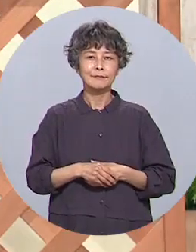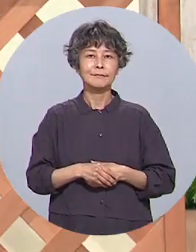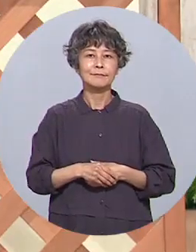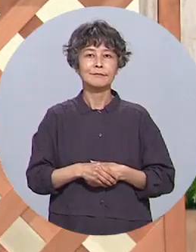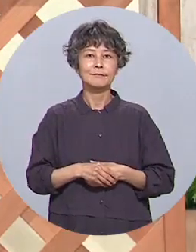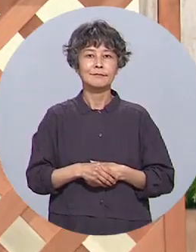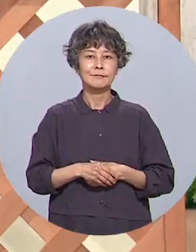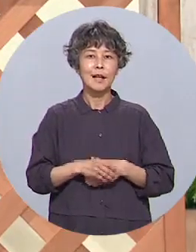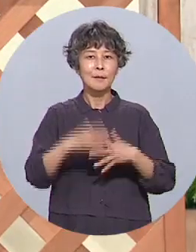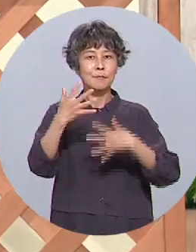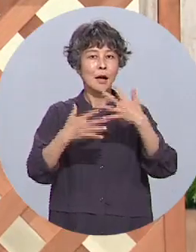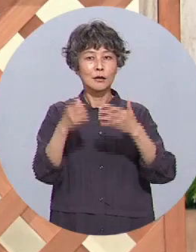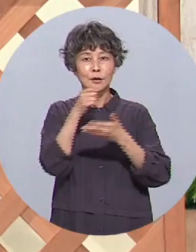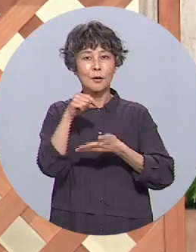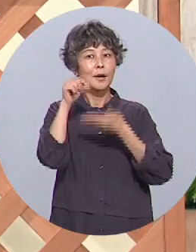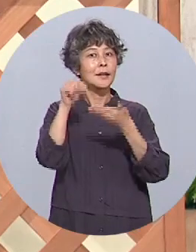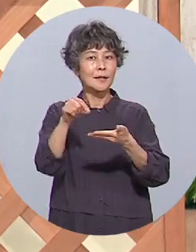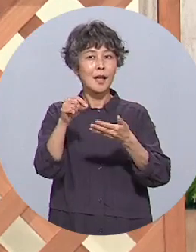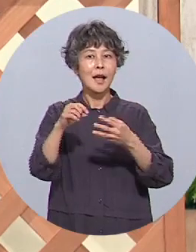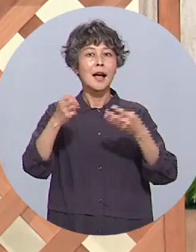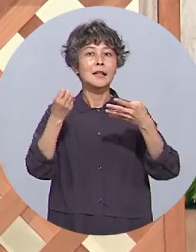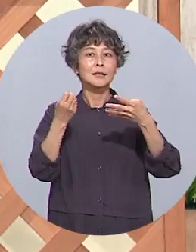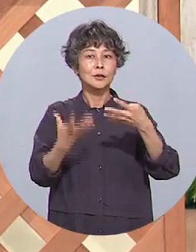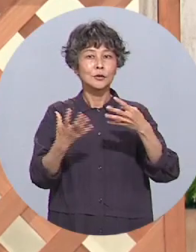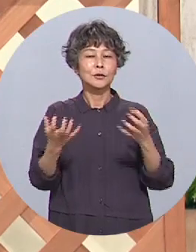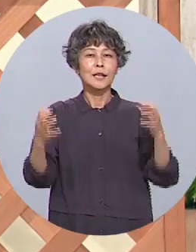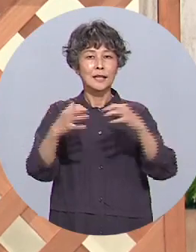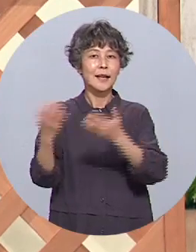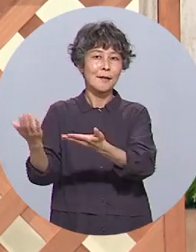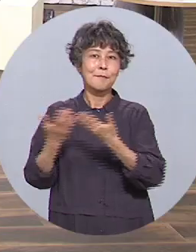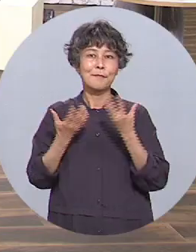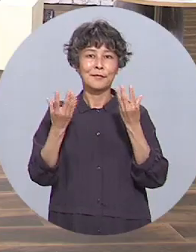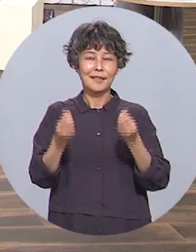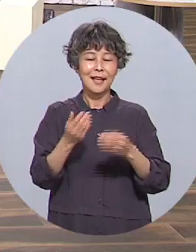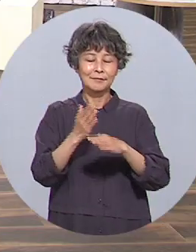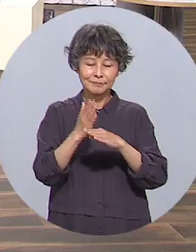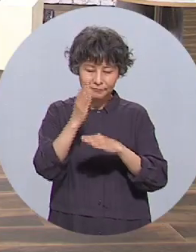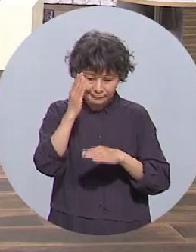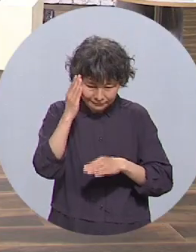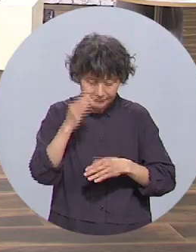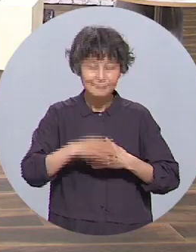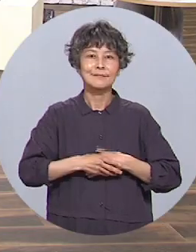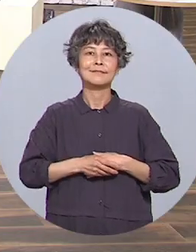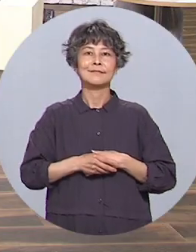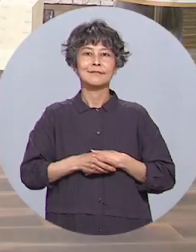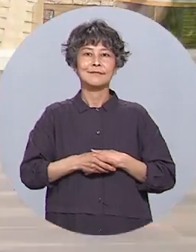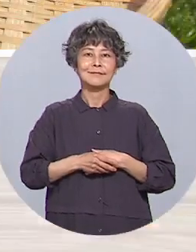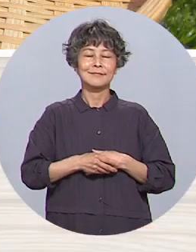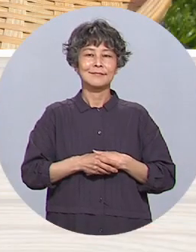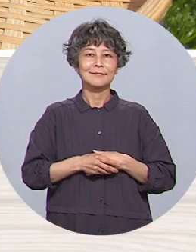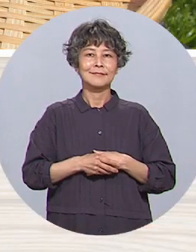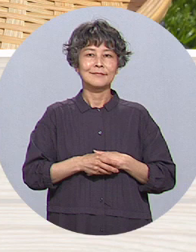い、番組でご紹介した旬の野菜をご提供いただきました。 ありがとうございます。